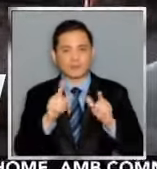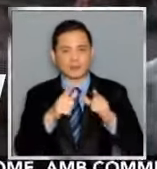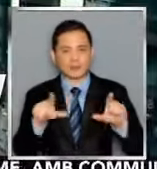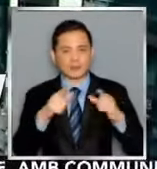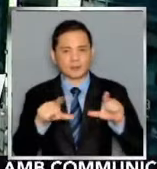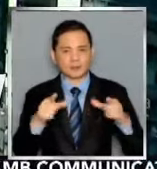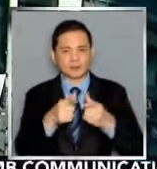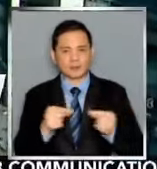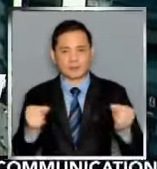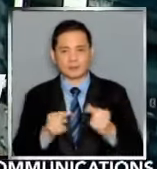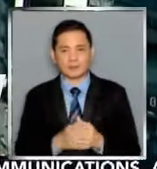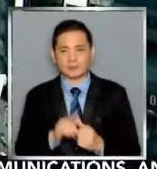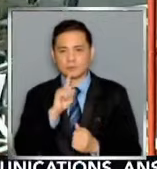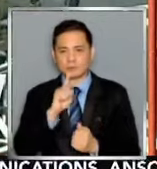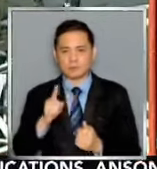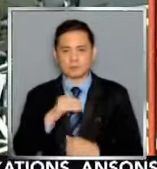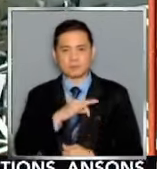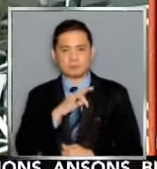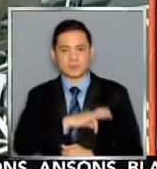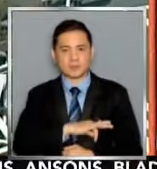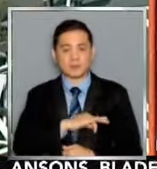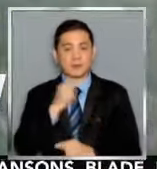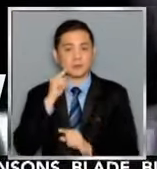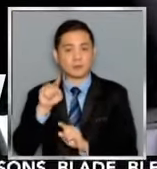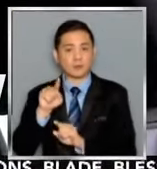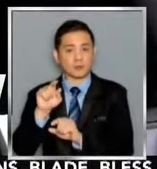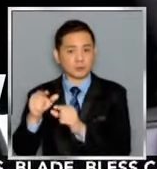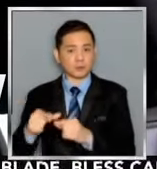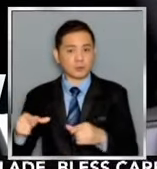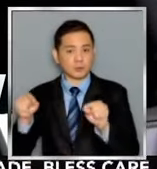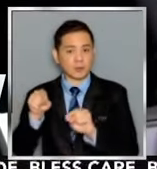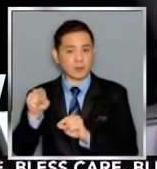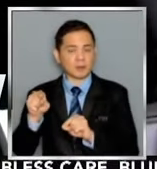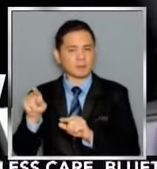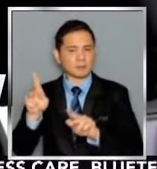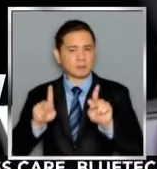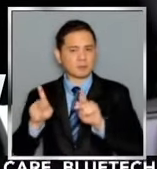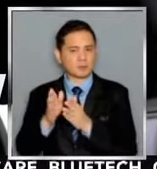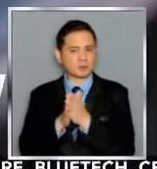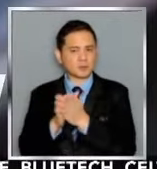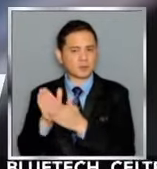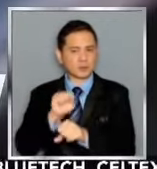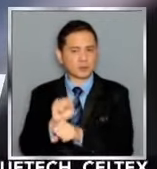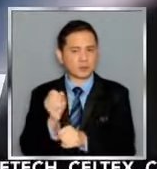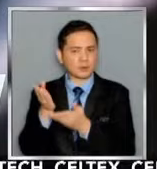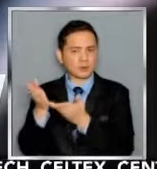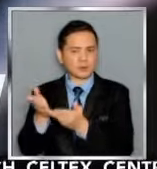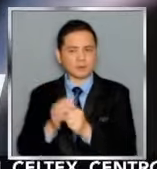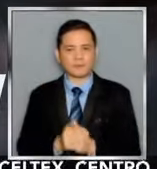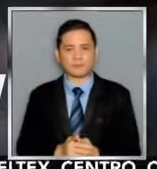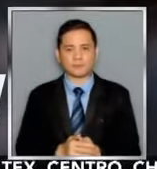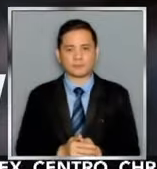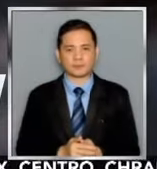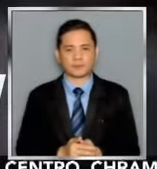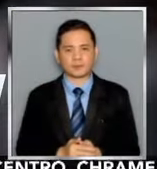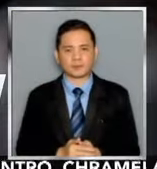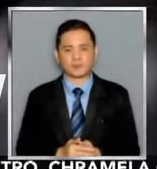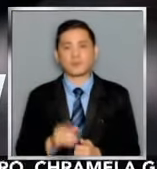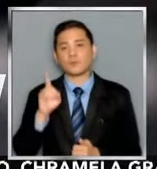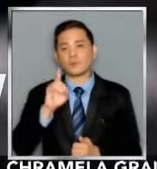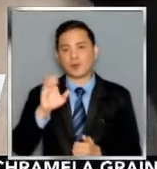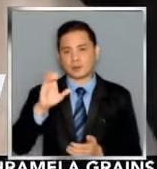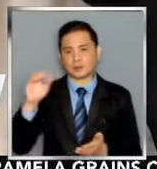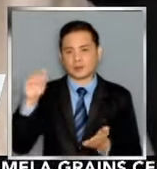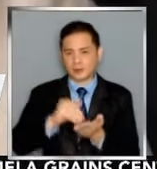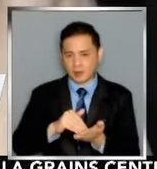sa Japan, kundi para sa gustong magtrabaho roon. Ngayong taon, 100,000 job openings ang alok ng Japan sa mga